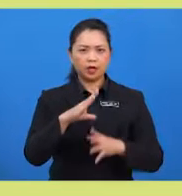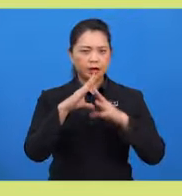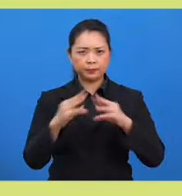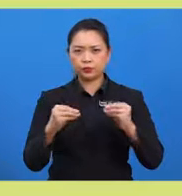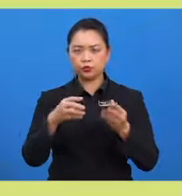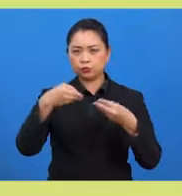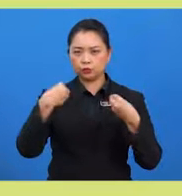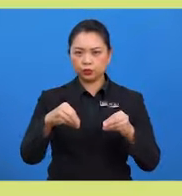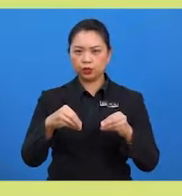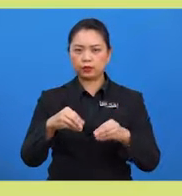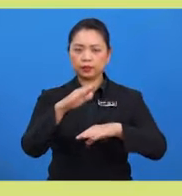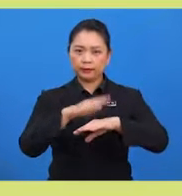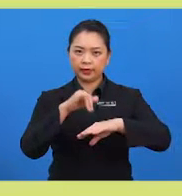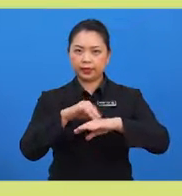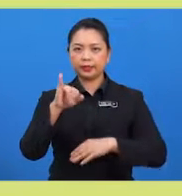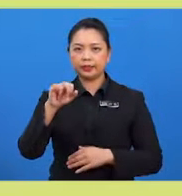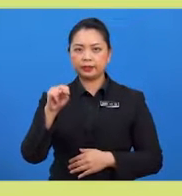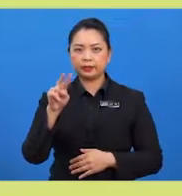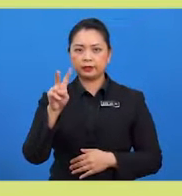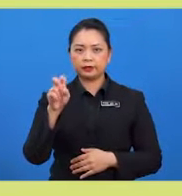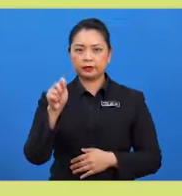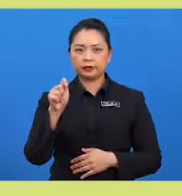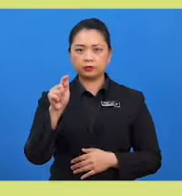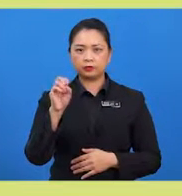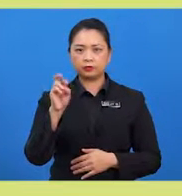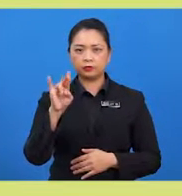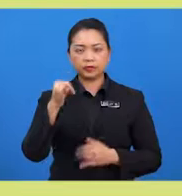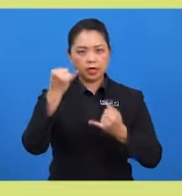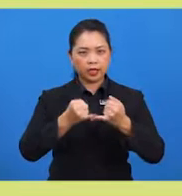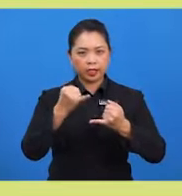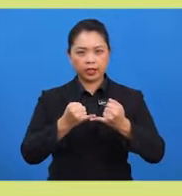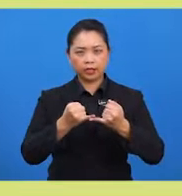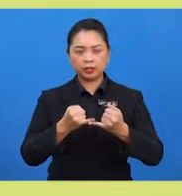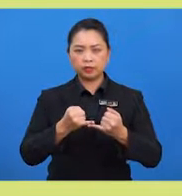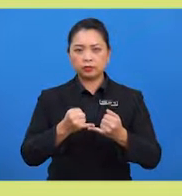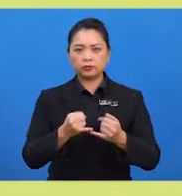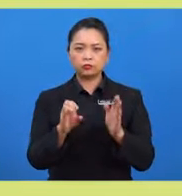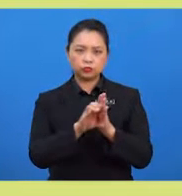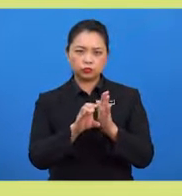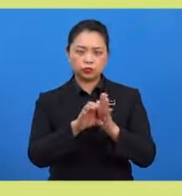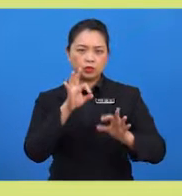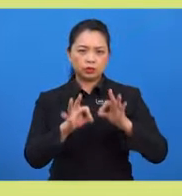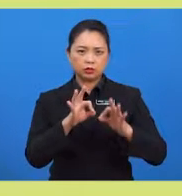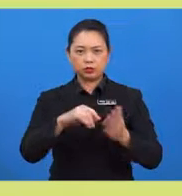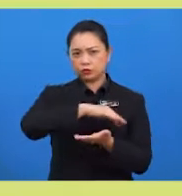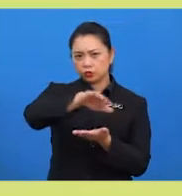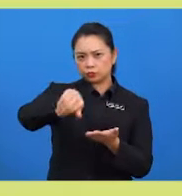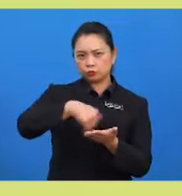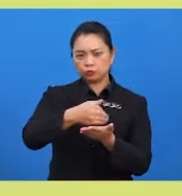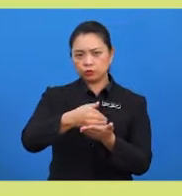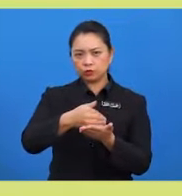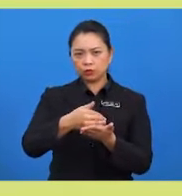yang dipanggil inventory akhir. Katakan daripada semua kos belian ini, ada dua yang